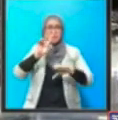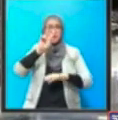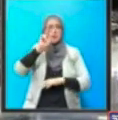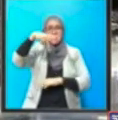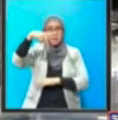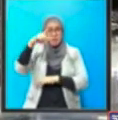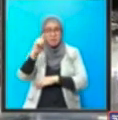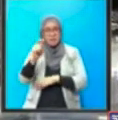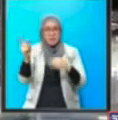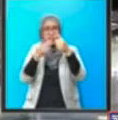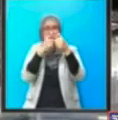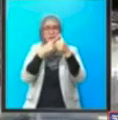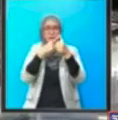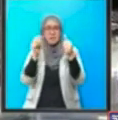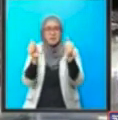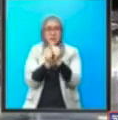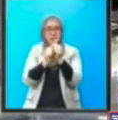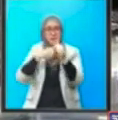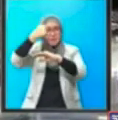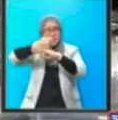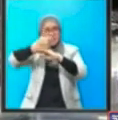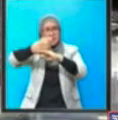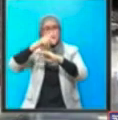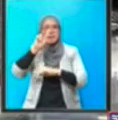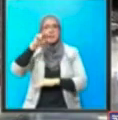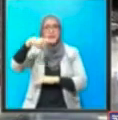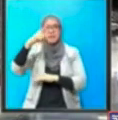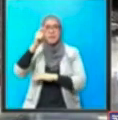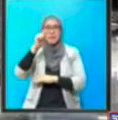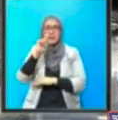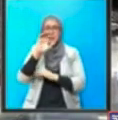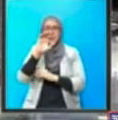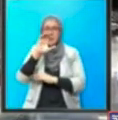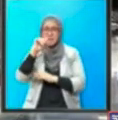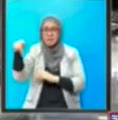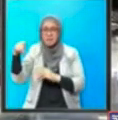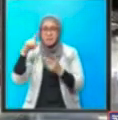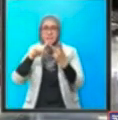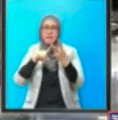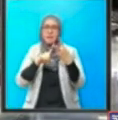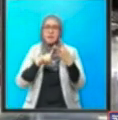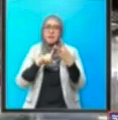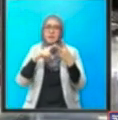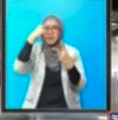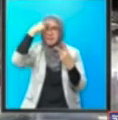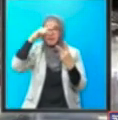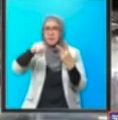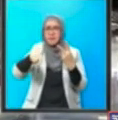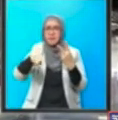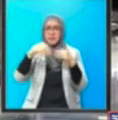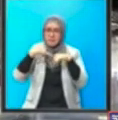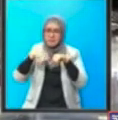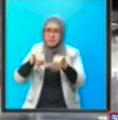pertama sapi yang disebutkan tadi dengan pelaksanaan ke pikep Dander yang kedua ialah untuk